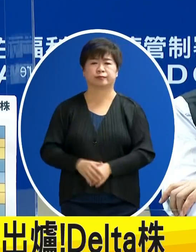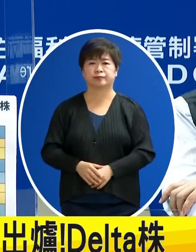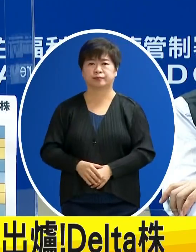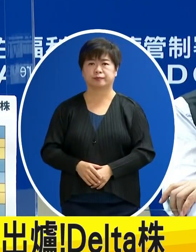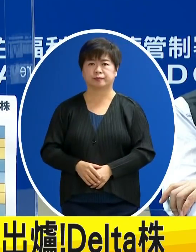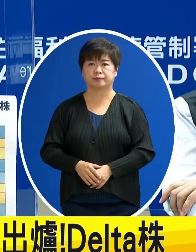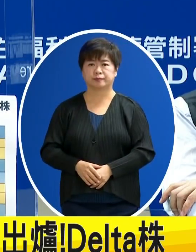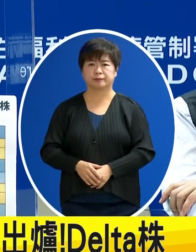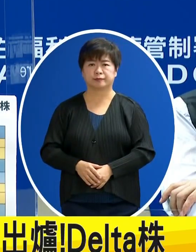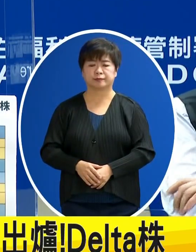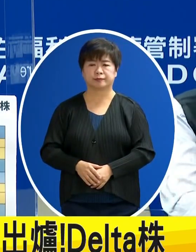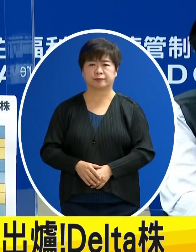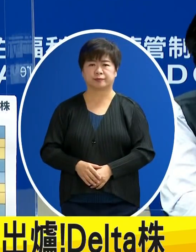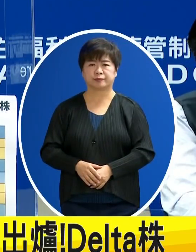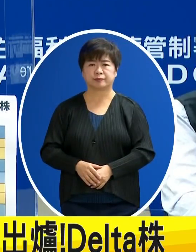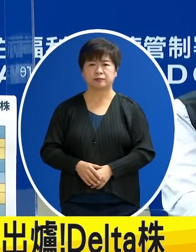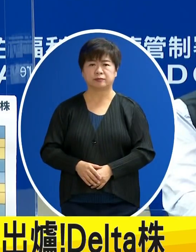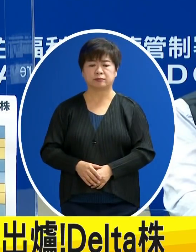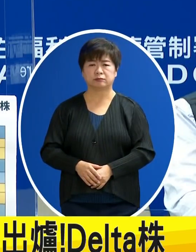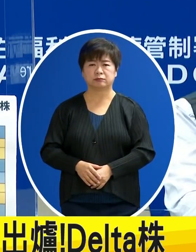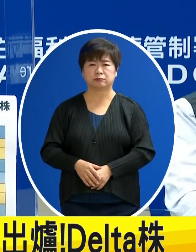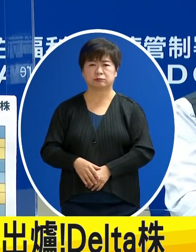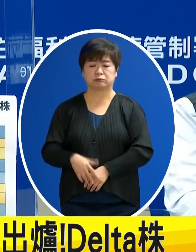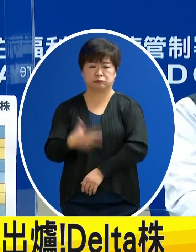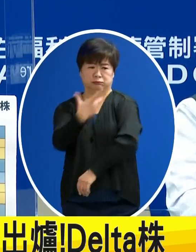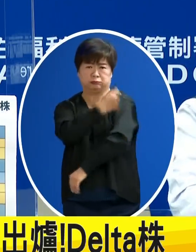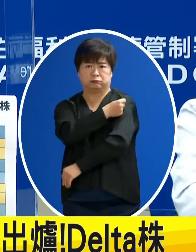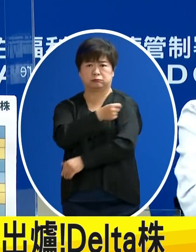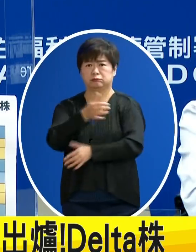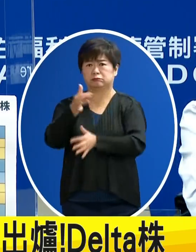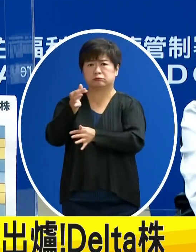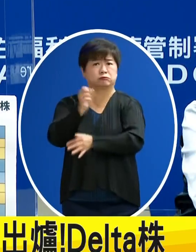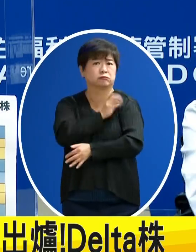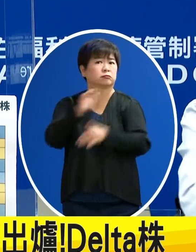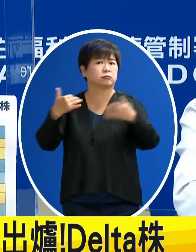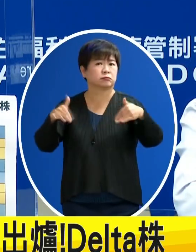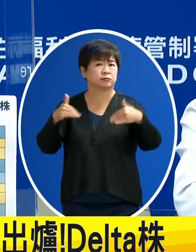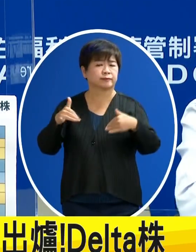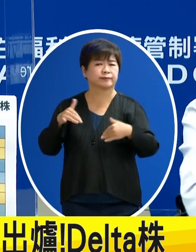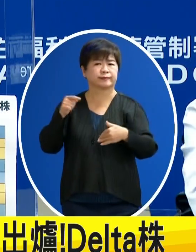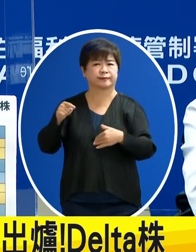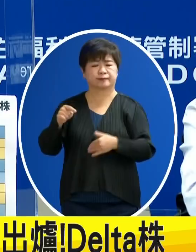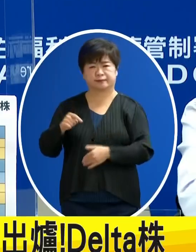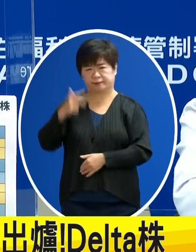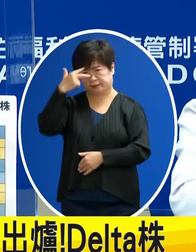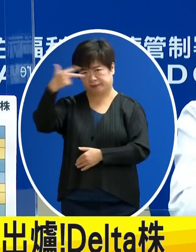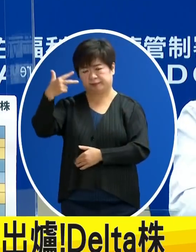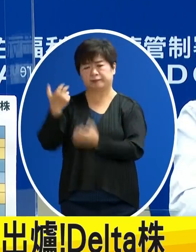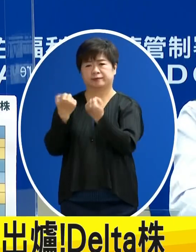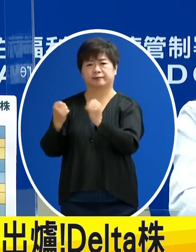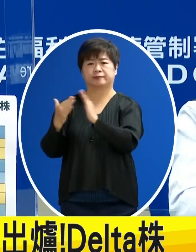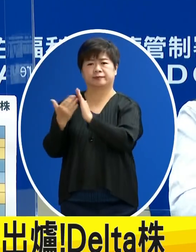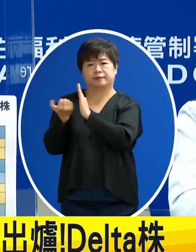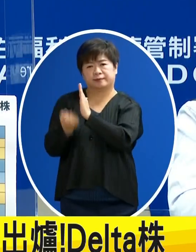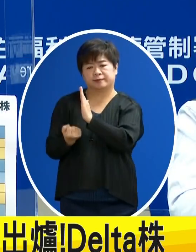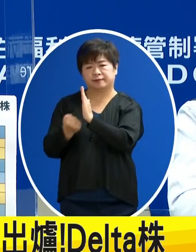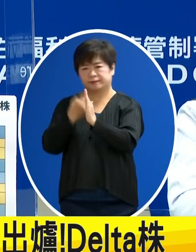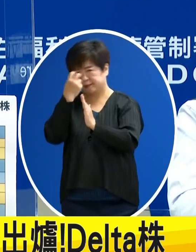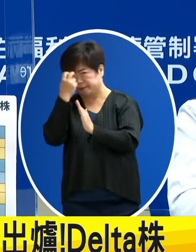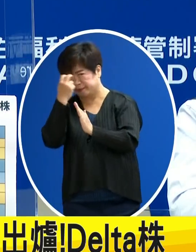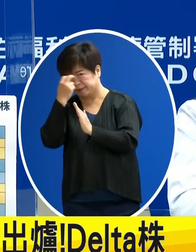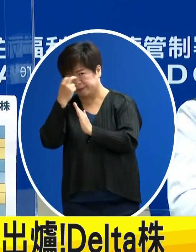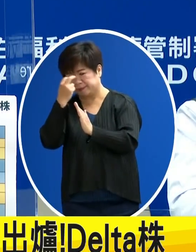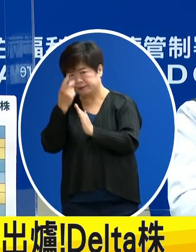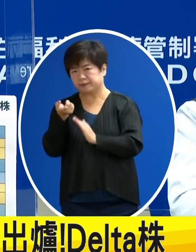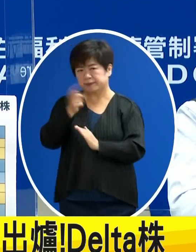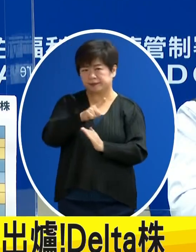好或这些人的未没有完整接种疫苗的哈，那就要7天的居家检疫。啊，然后加